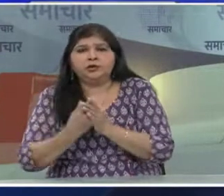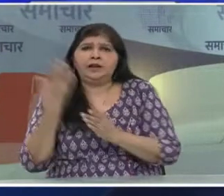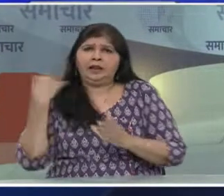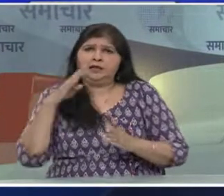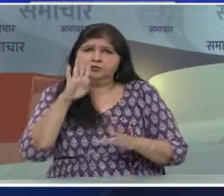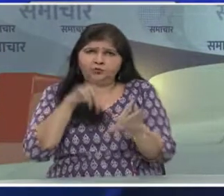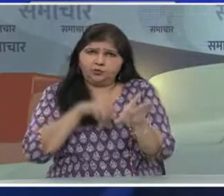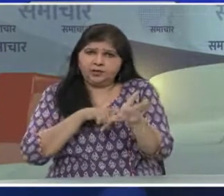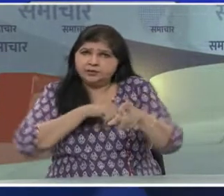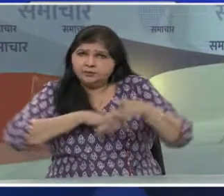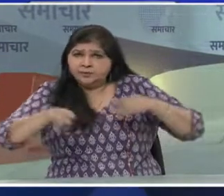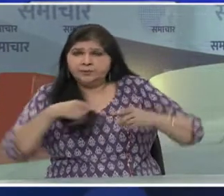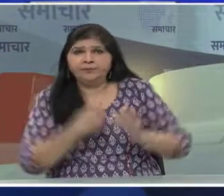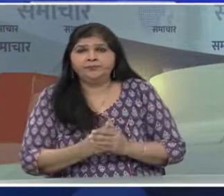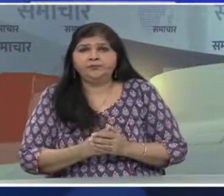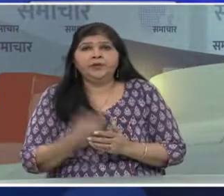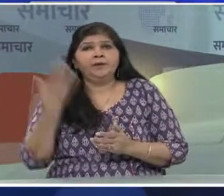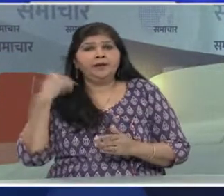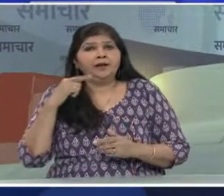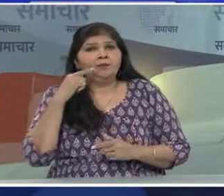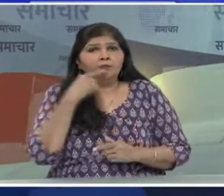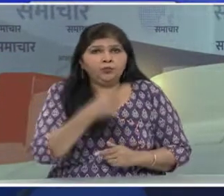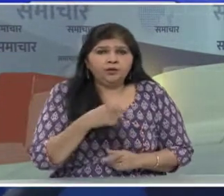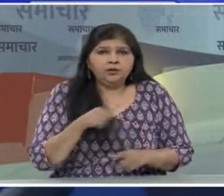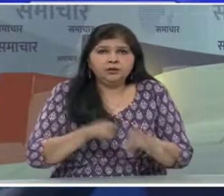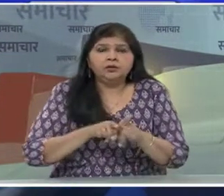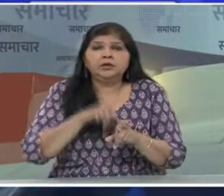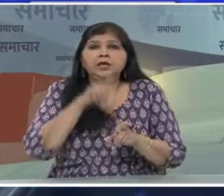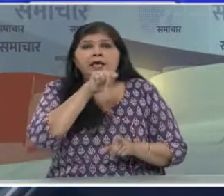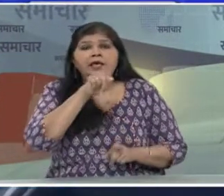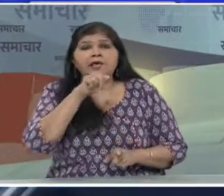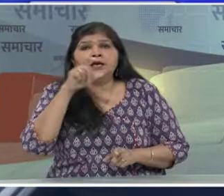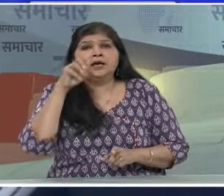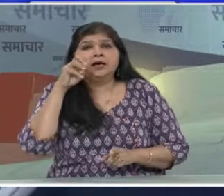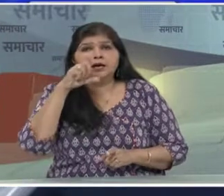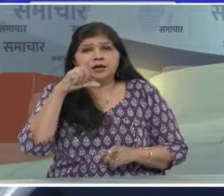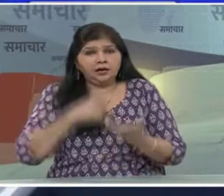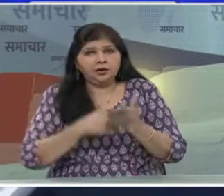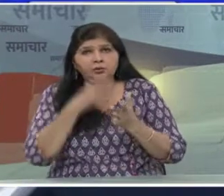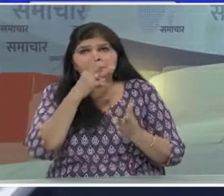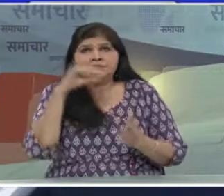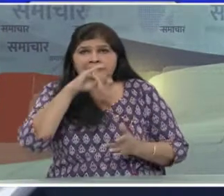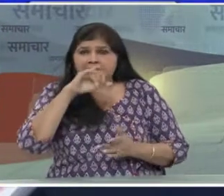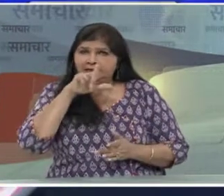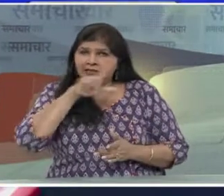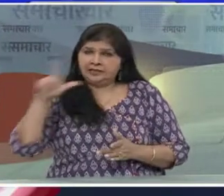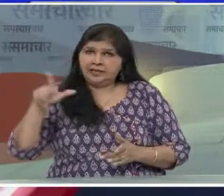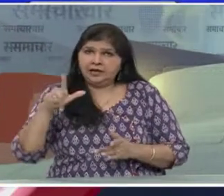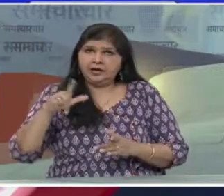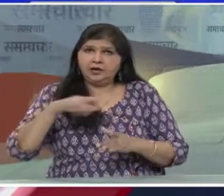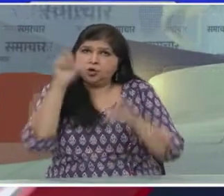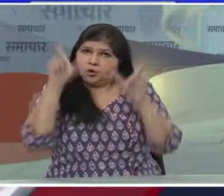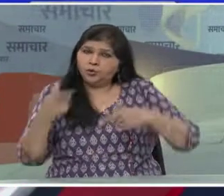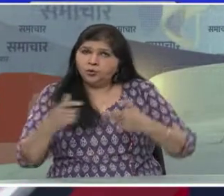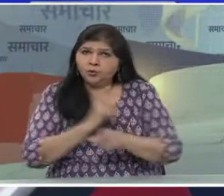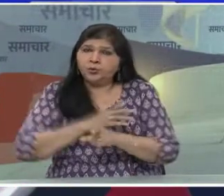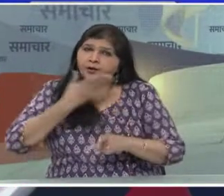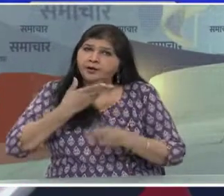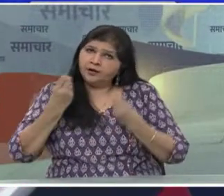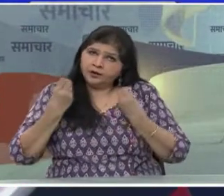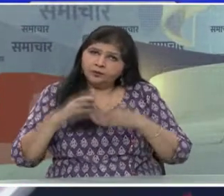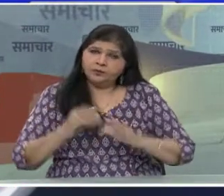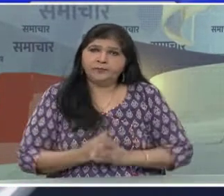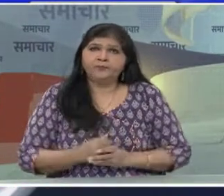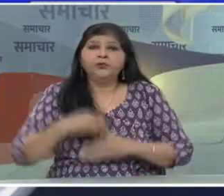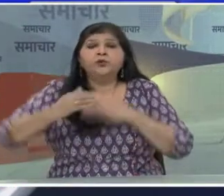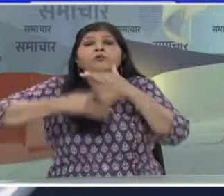हमने, जैसा मैंने पहले कहा कि 1,36,00,000 लोगों को ट्रेन किया है और आगे 1,65,00,000 लोगों को इसमें ट्रेन करने जा